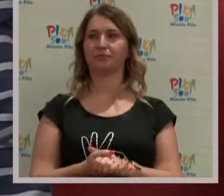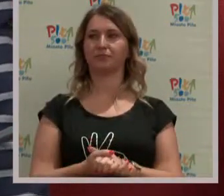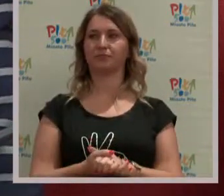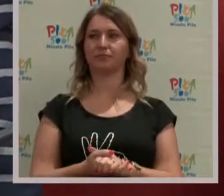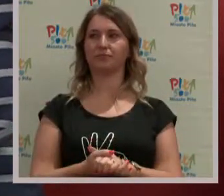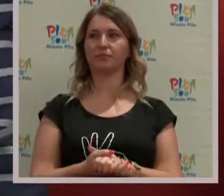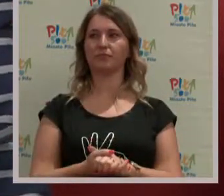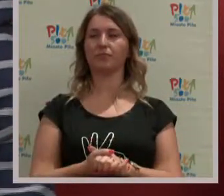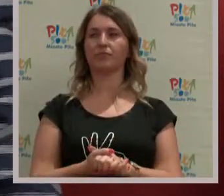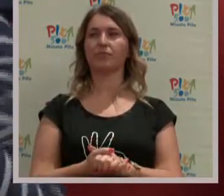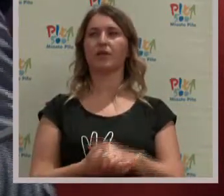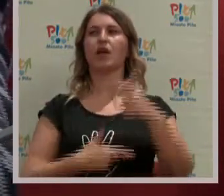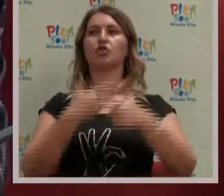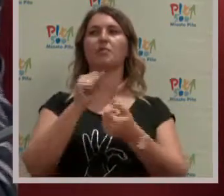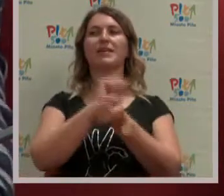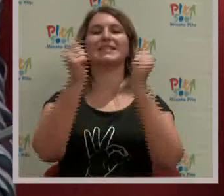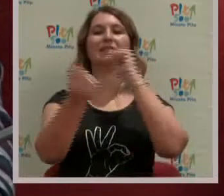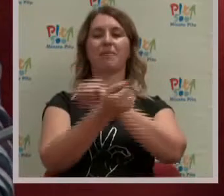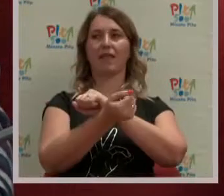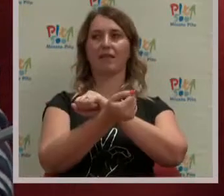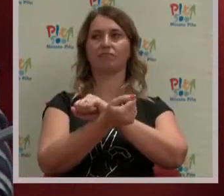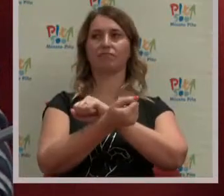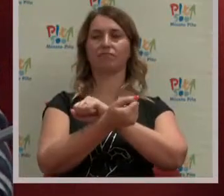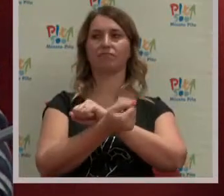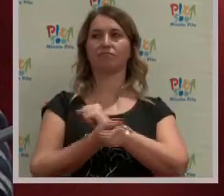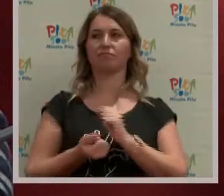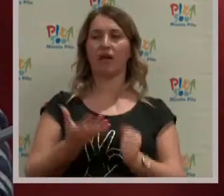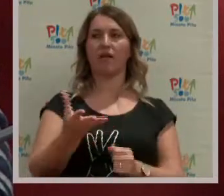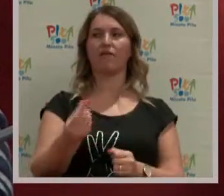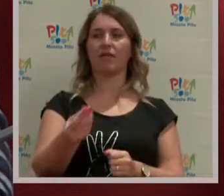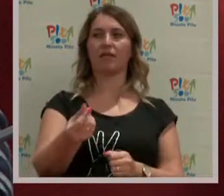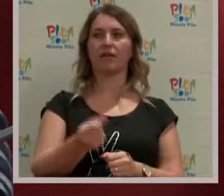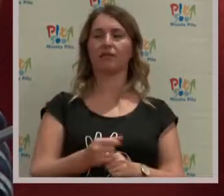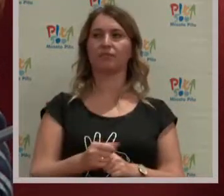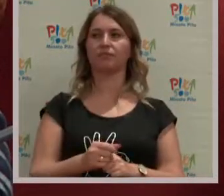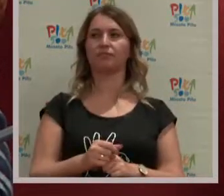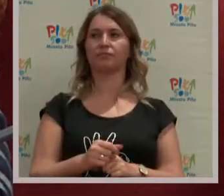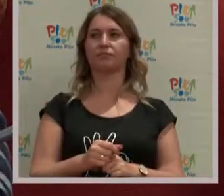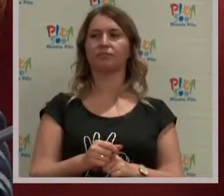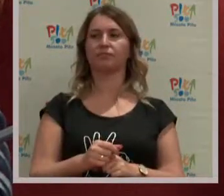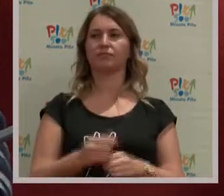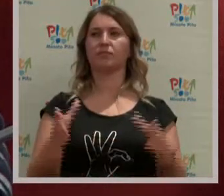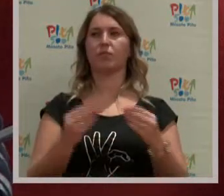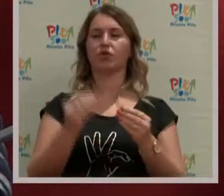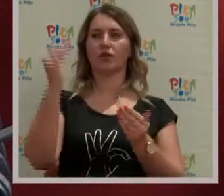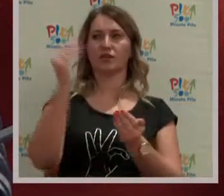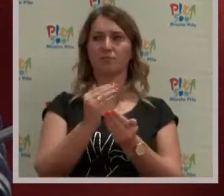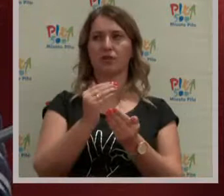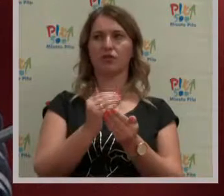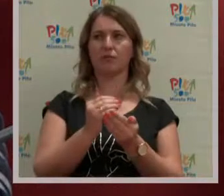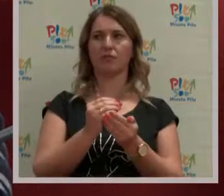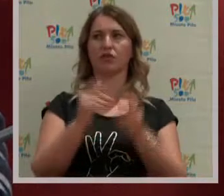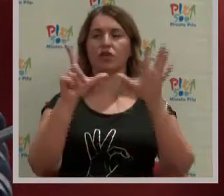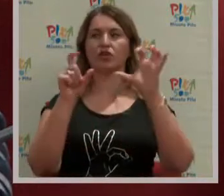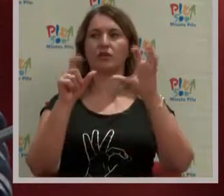Państwa dokonujemy dokonujemy również zmian w zakresie kwoty planowanych wydatków budżetu łącznie plan korygujemy o kwotę niespełna